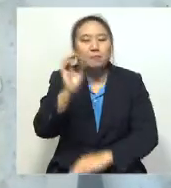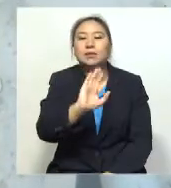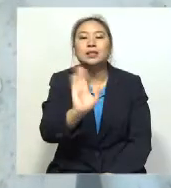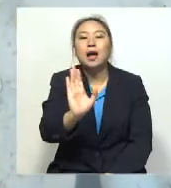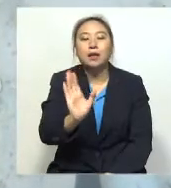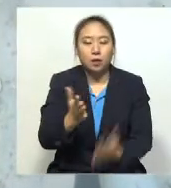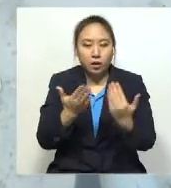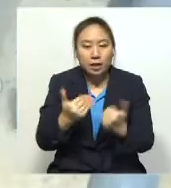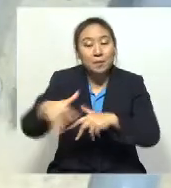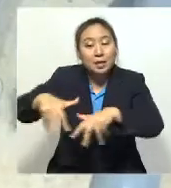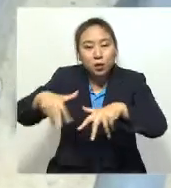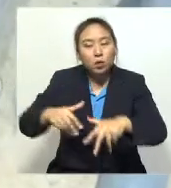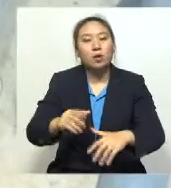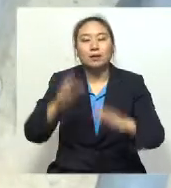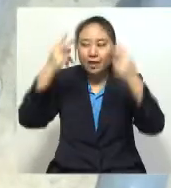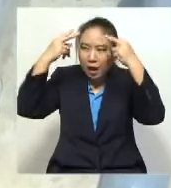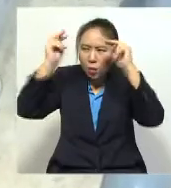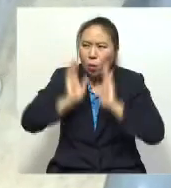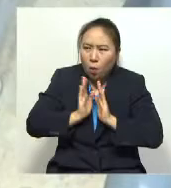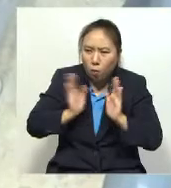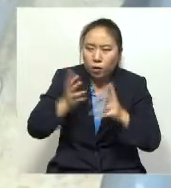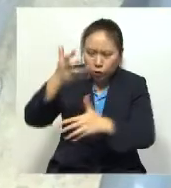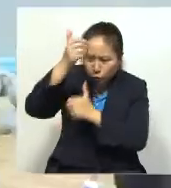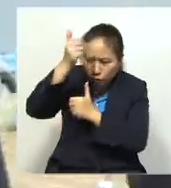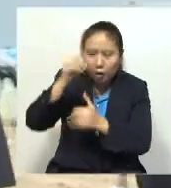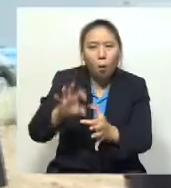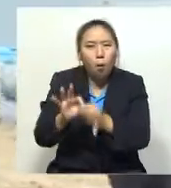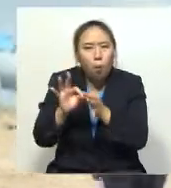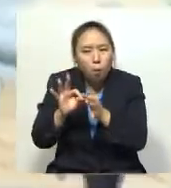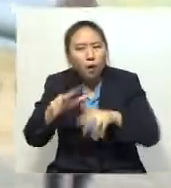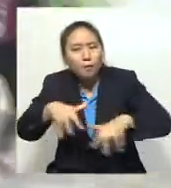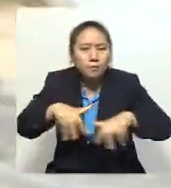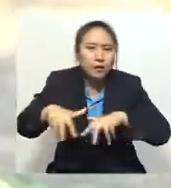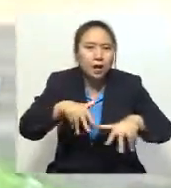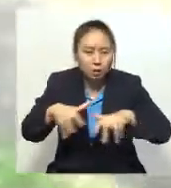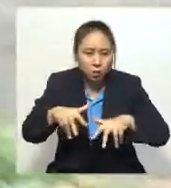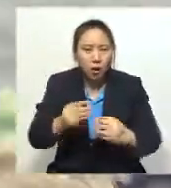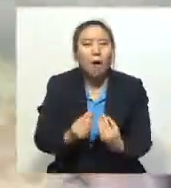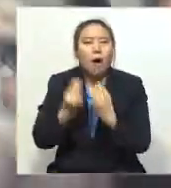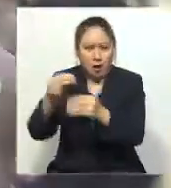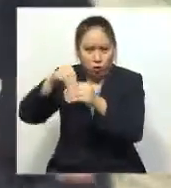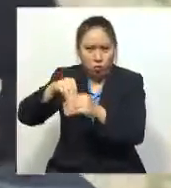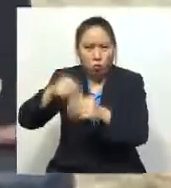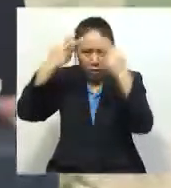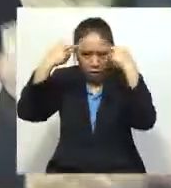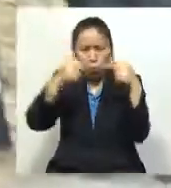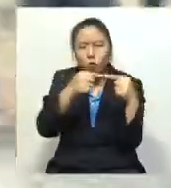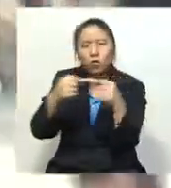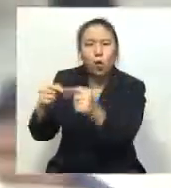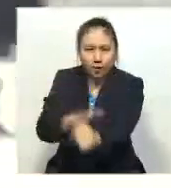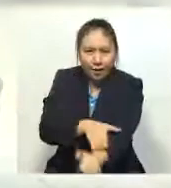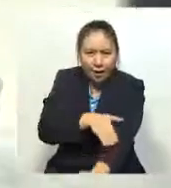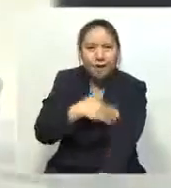นก็ขอบคุณท่านนายกรัฐมนตรีที่ให้ความสนใจและเป็นห่วงใยของประชาชนจึงขอให้อยู่เป็นนายกรัฐมนตรีไปอีกน